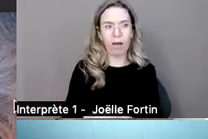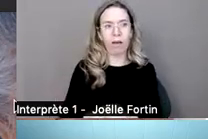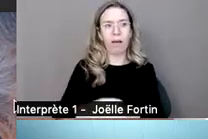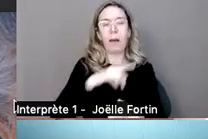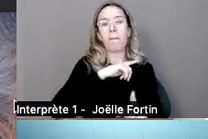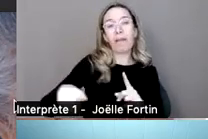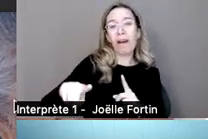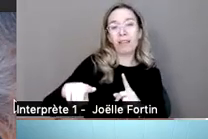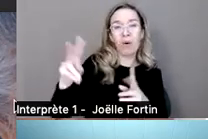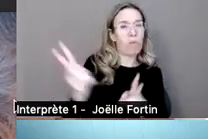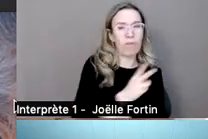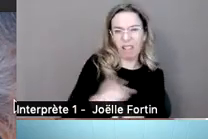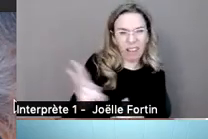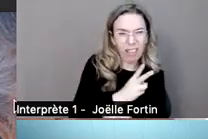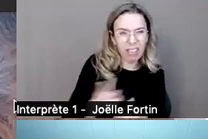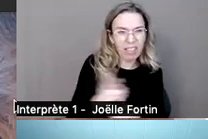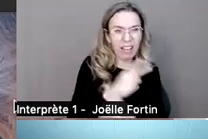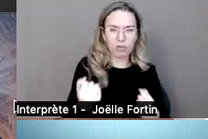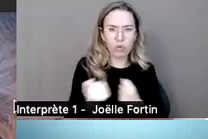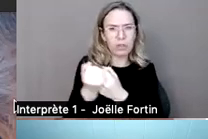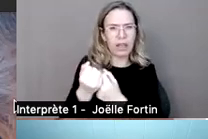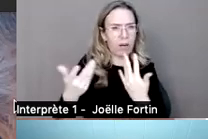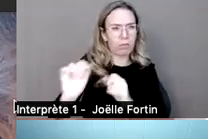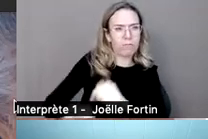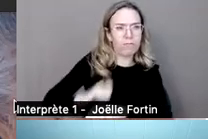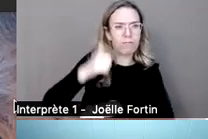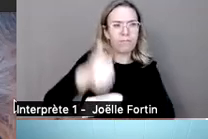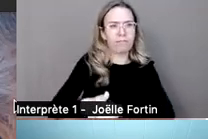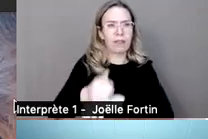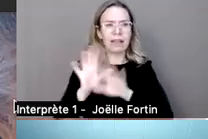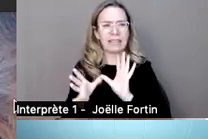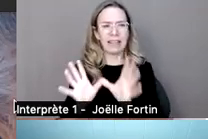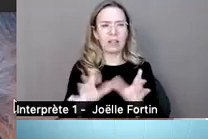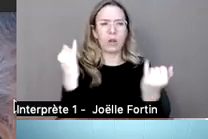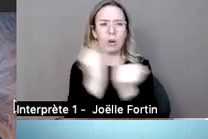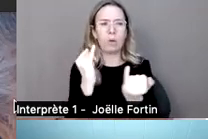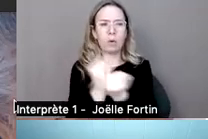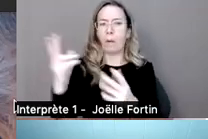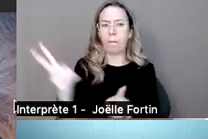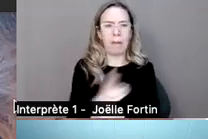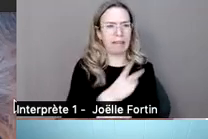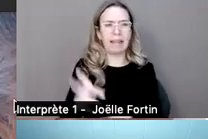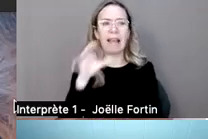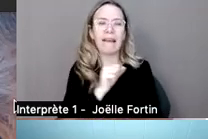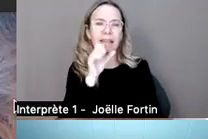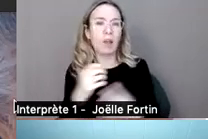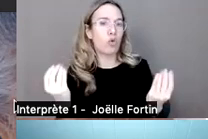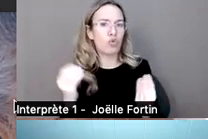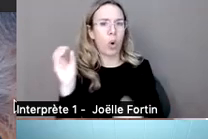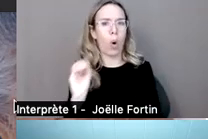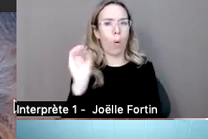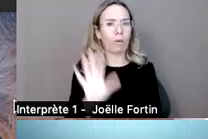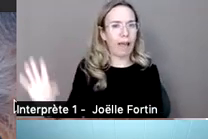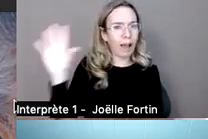mandat d'apporter son soutien pour la mise en œuvre de la stratégie de lutte de la maltraitance des aînés de l'Ontario.